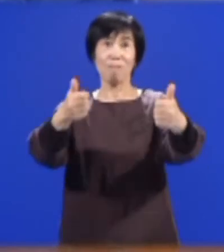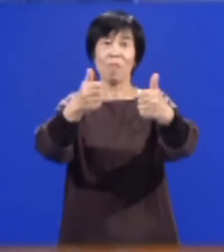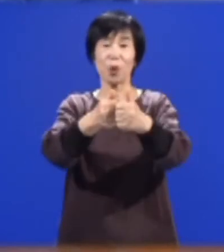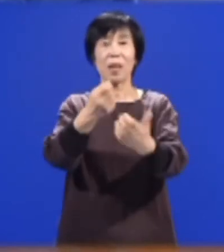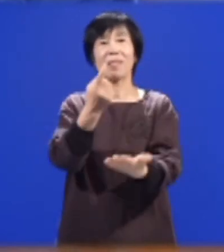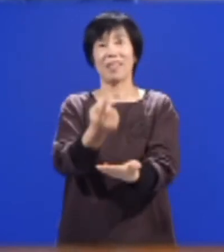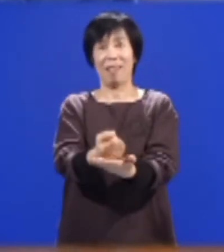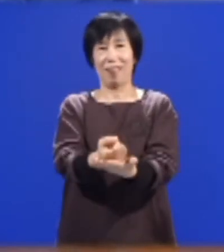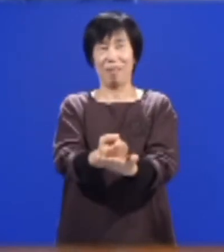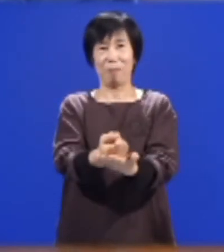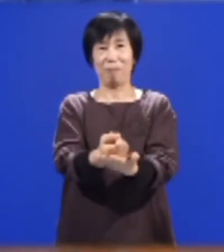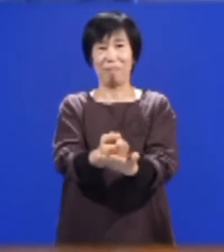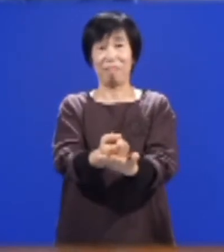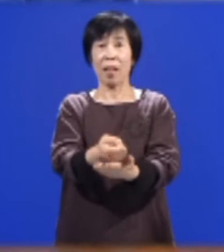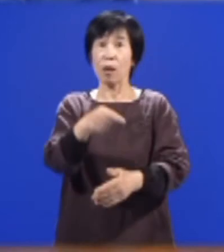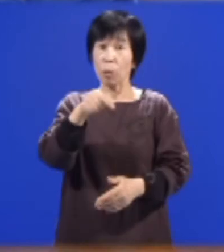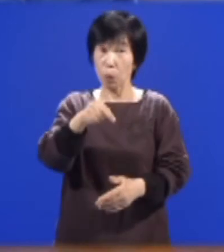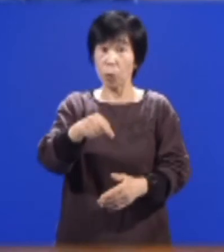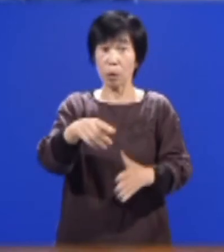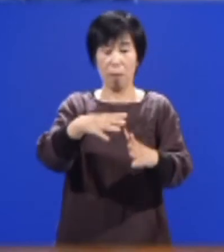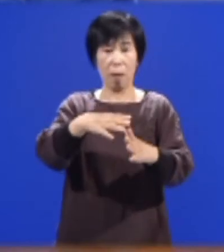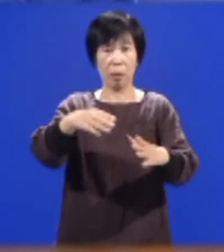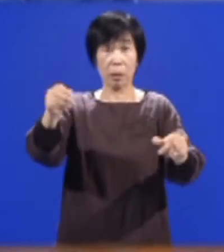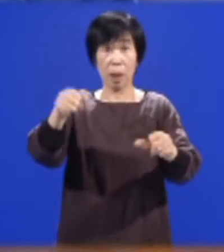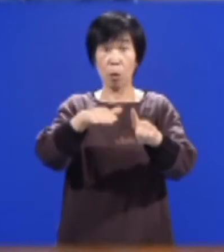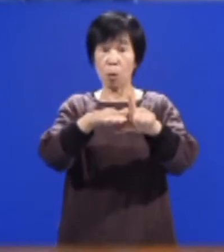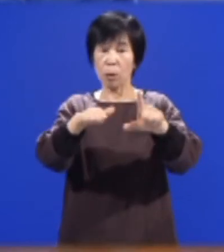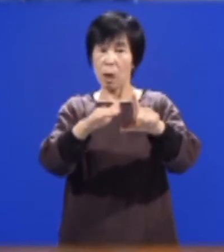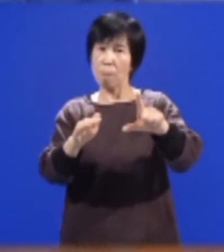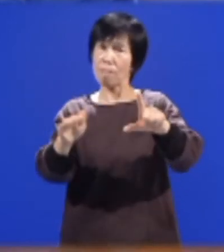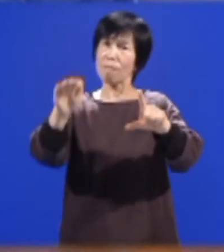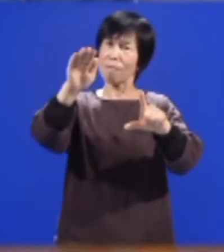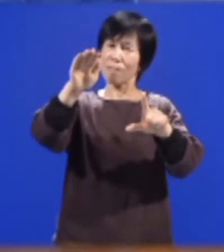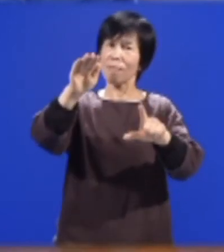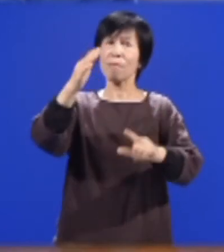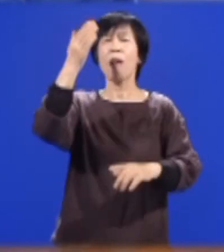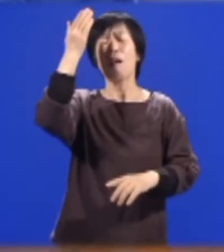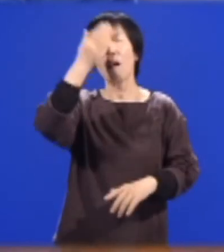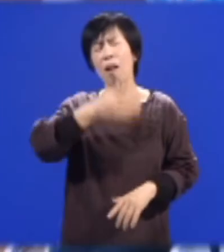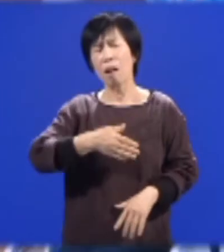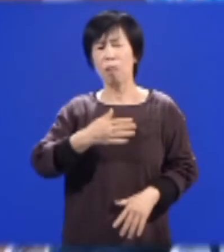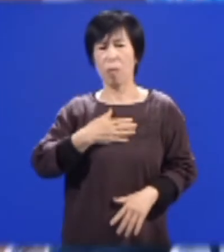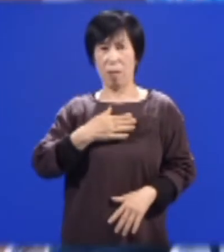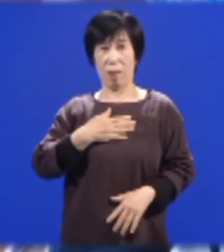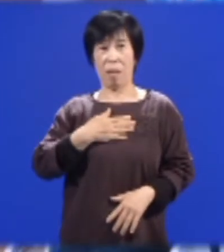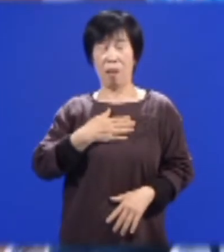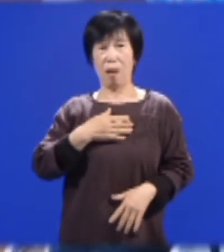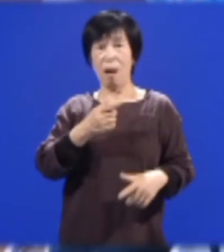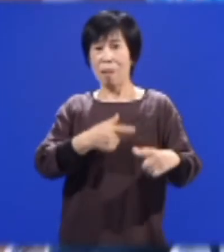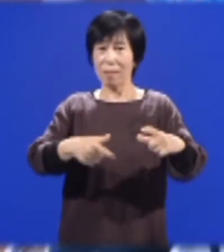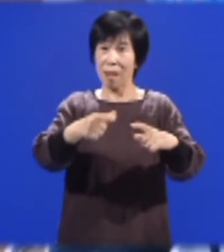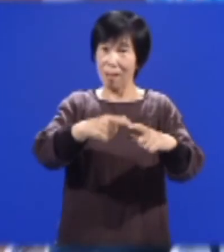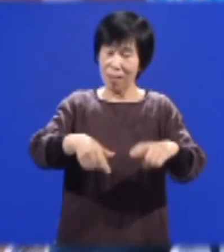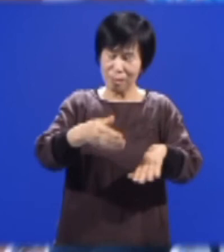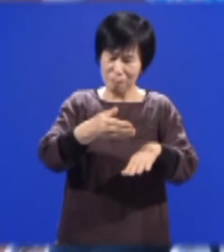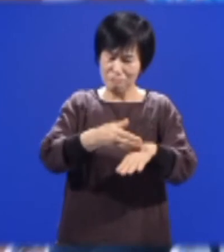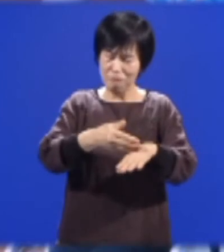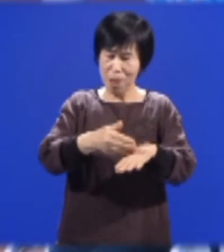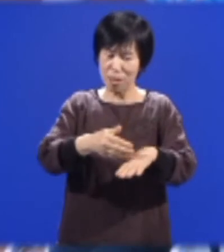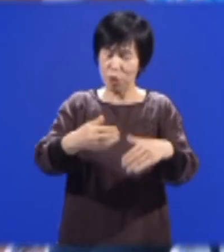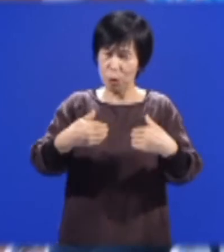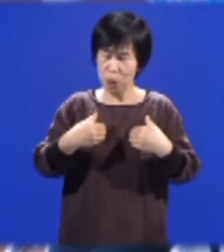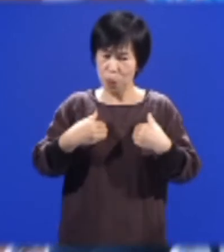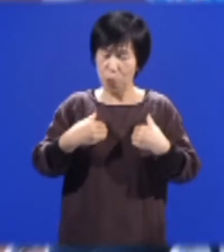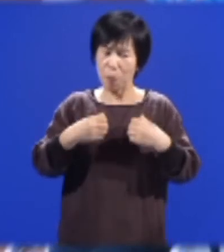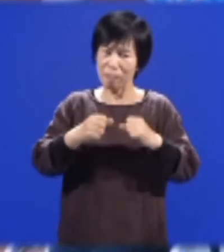。全国のレベルを知り改めて練習に対する意欲を高めることができたそうです